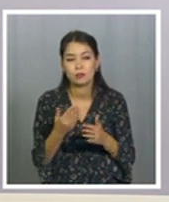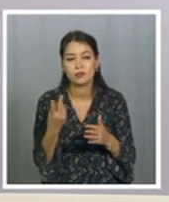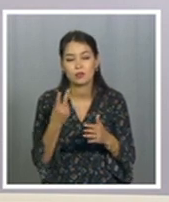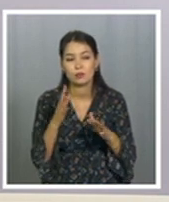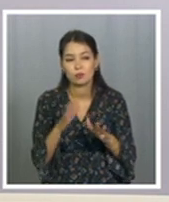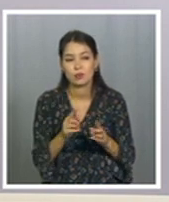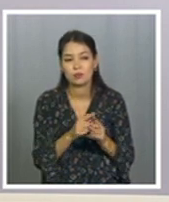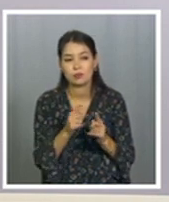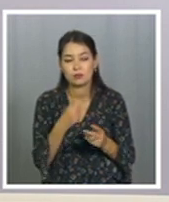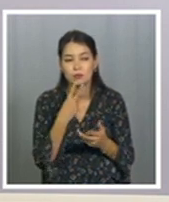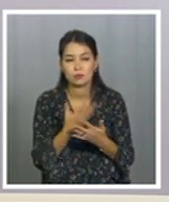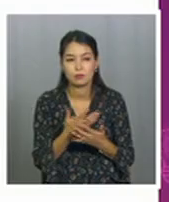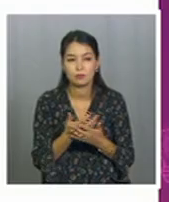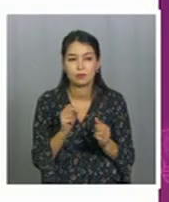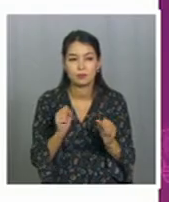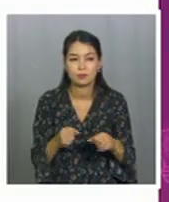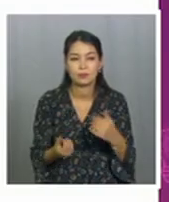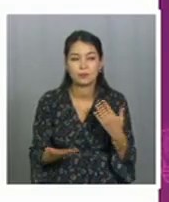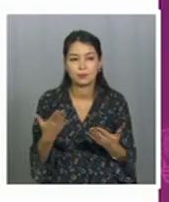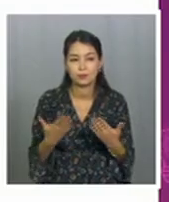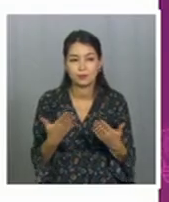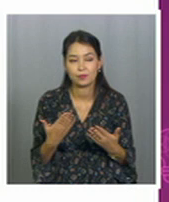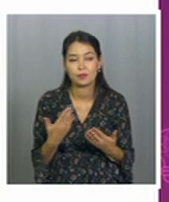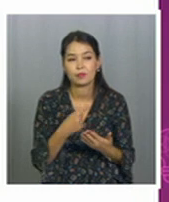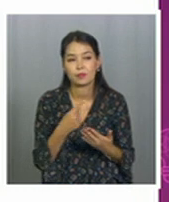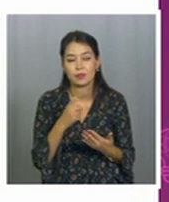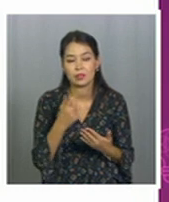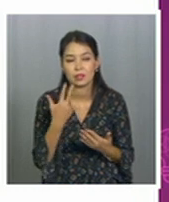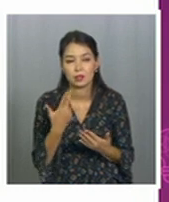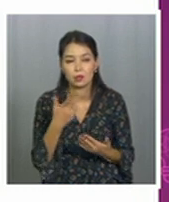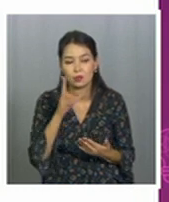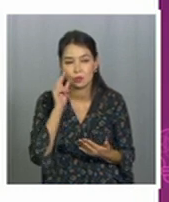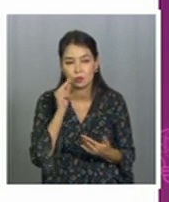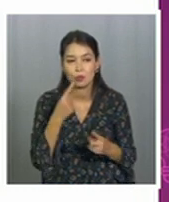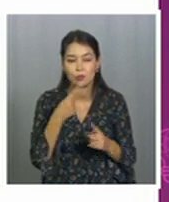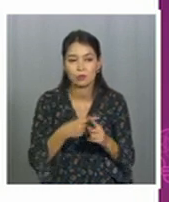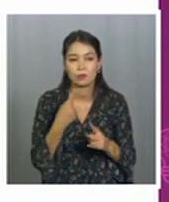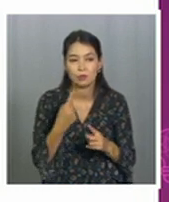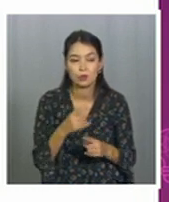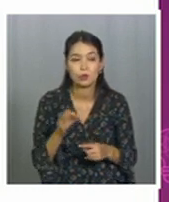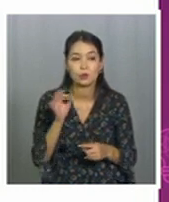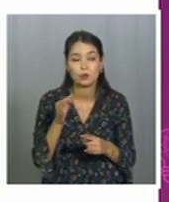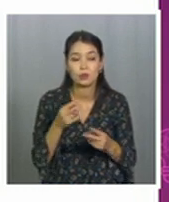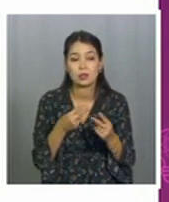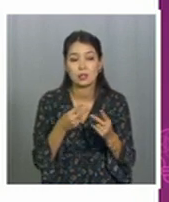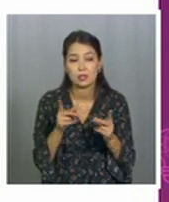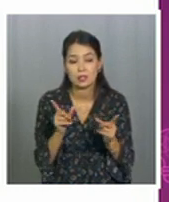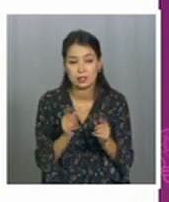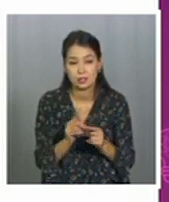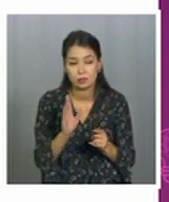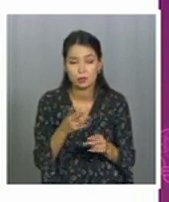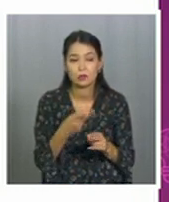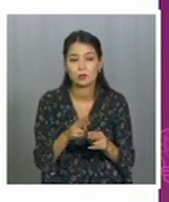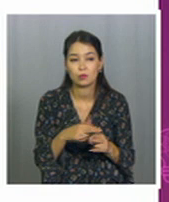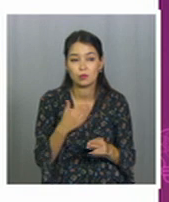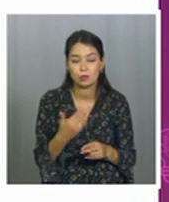те болады. Немесе минус x-тің 3 дәрежесі қосылған 1-ді 0-ге теңестіреміз. Сол кезде